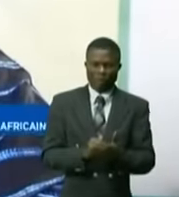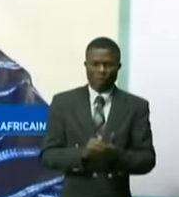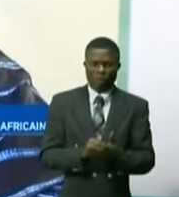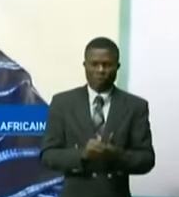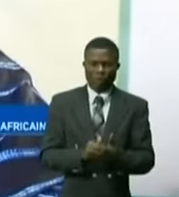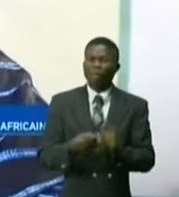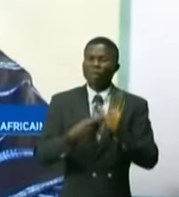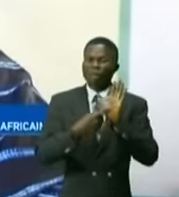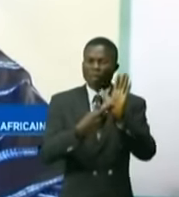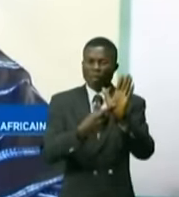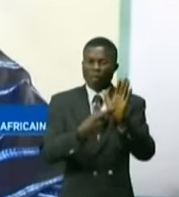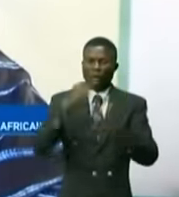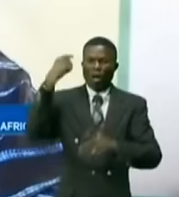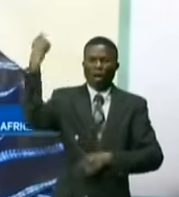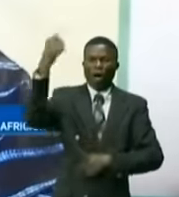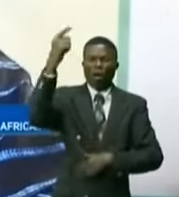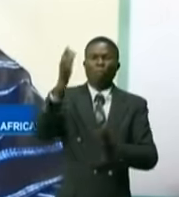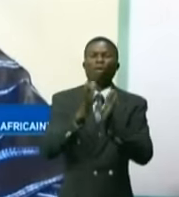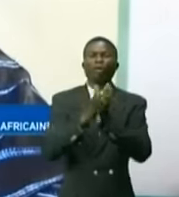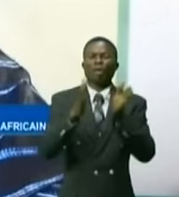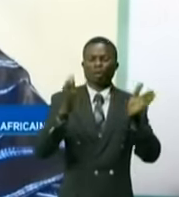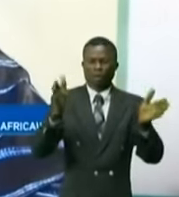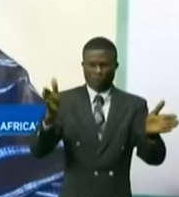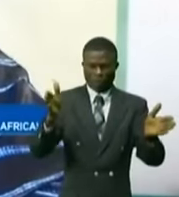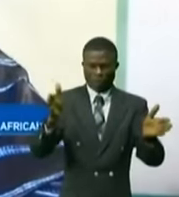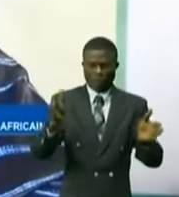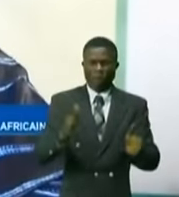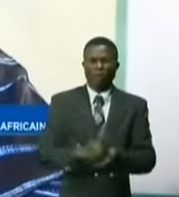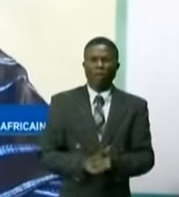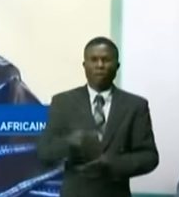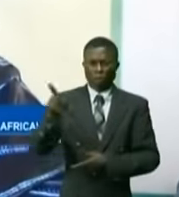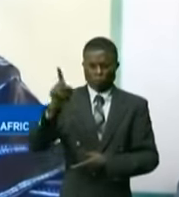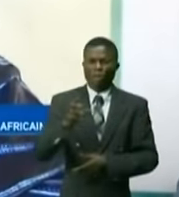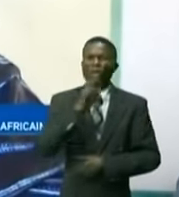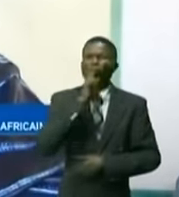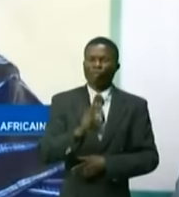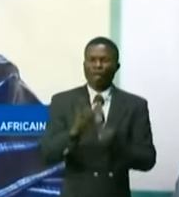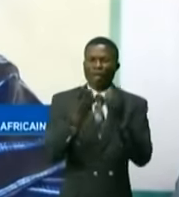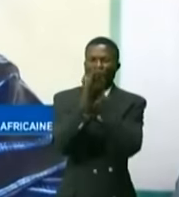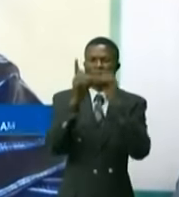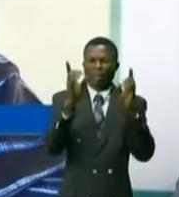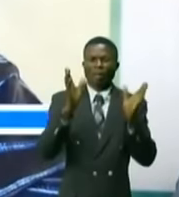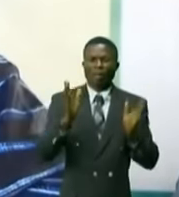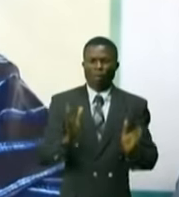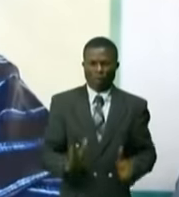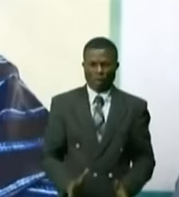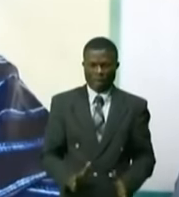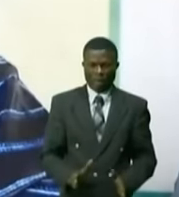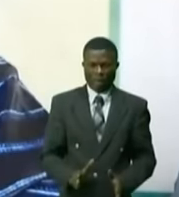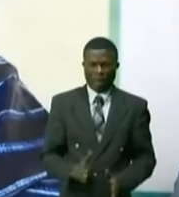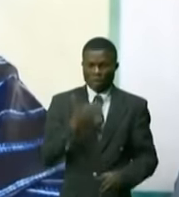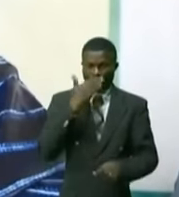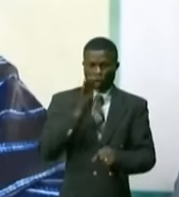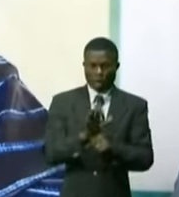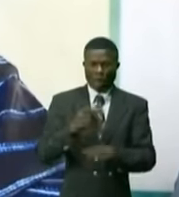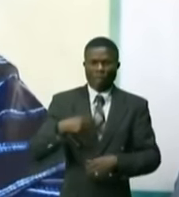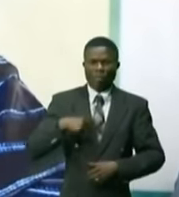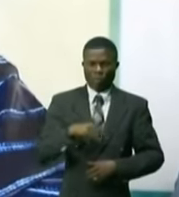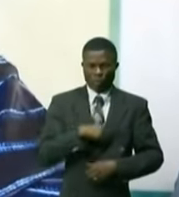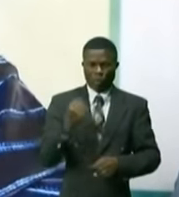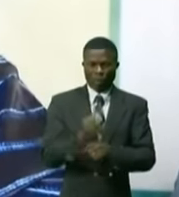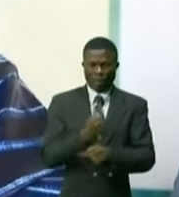de démontrer au monde entier qu'il est un démocrate. Cela nous rassure quant au travail que fait